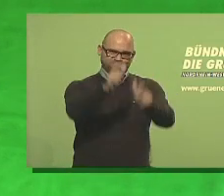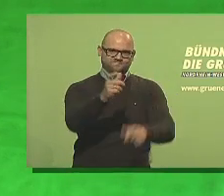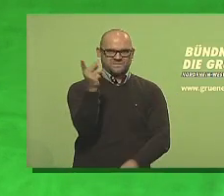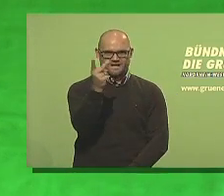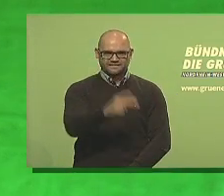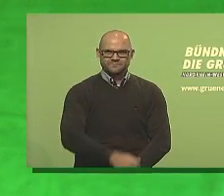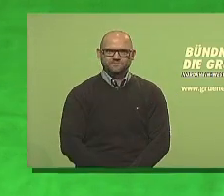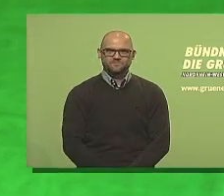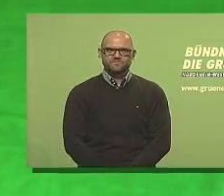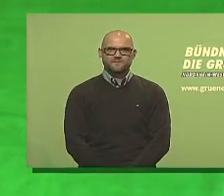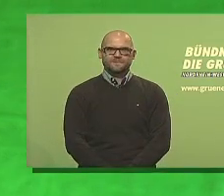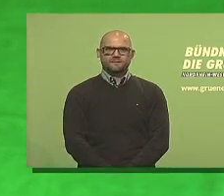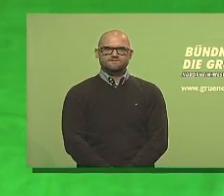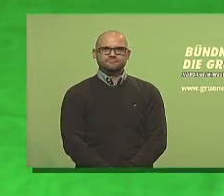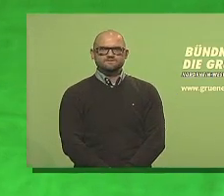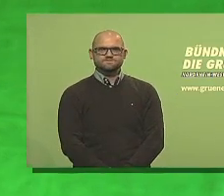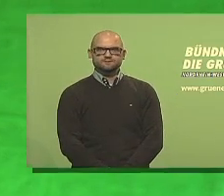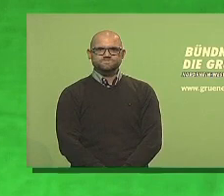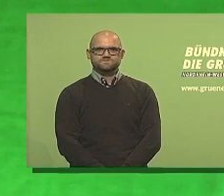wäre schön.